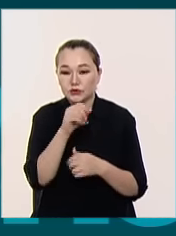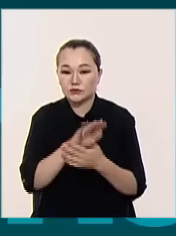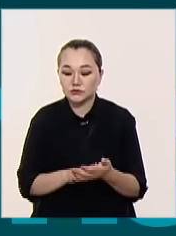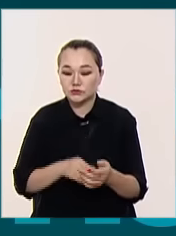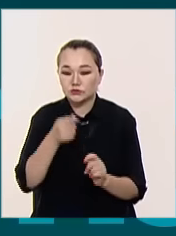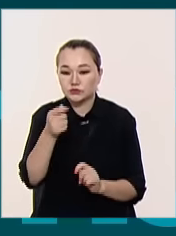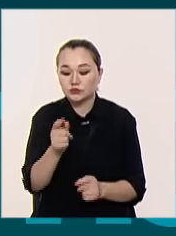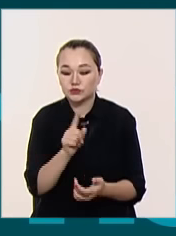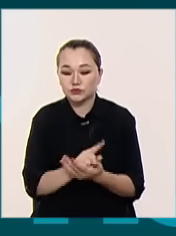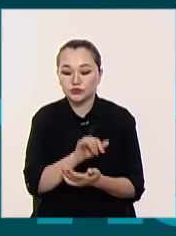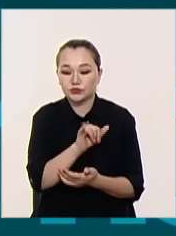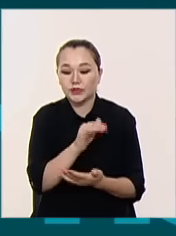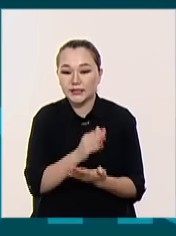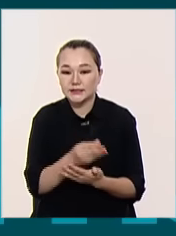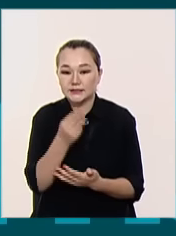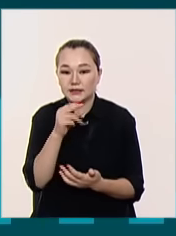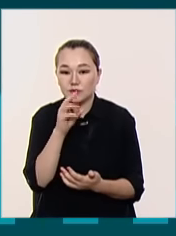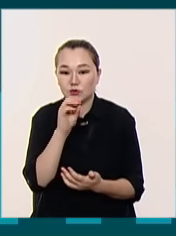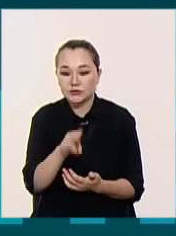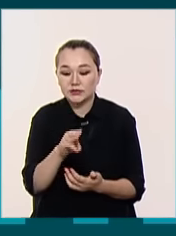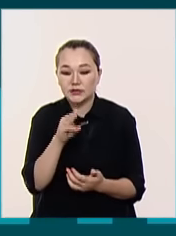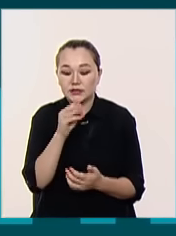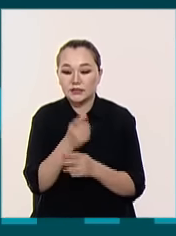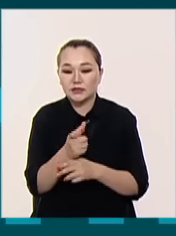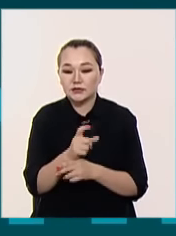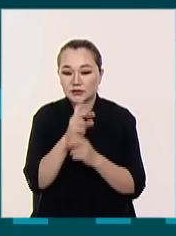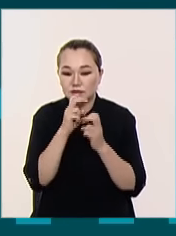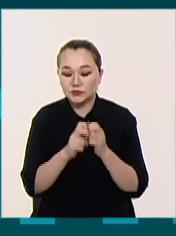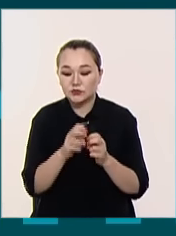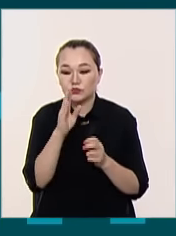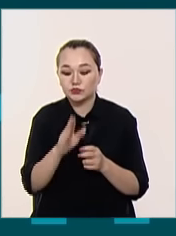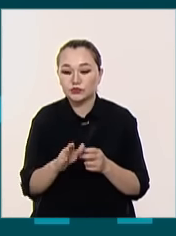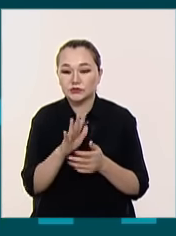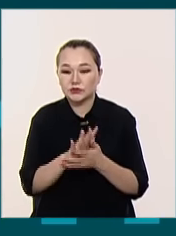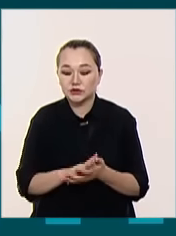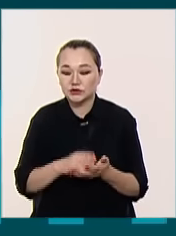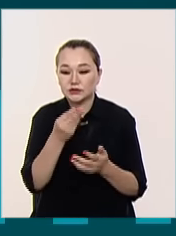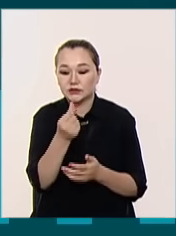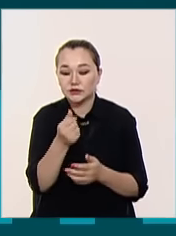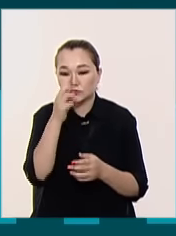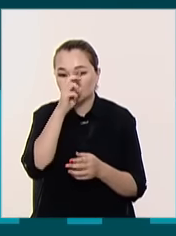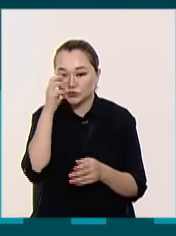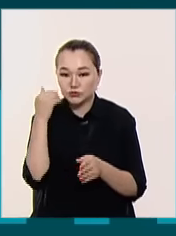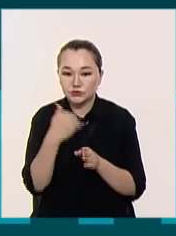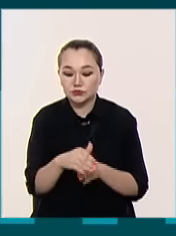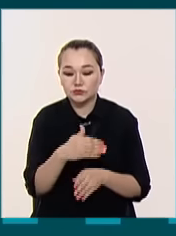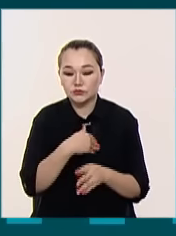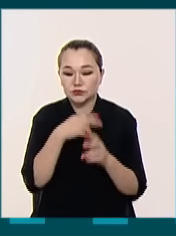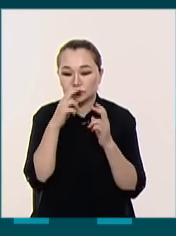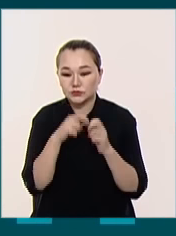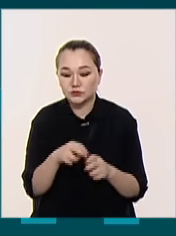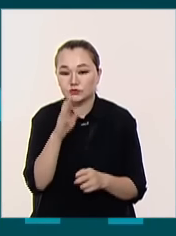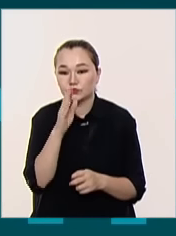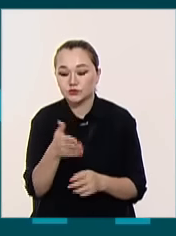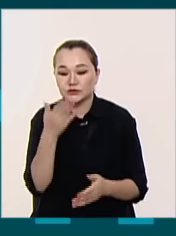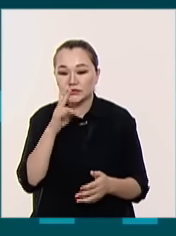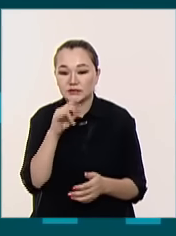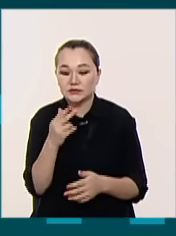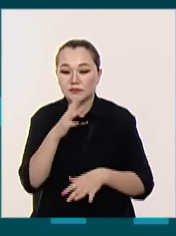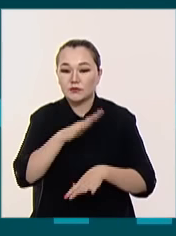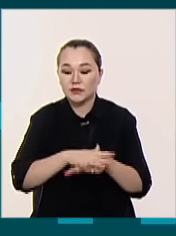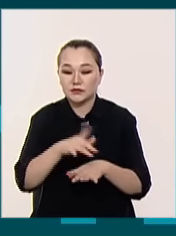беруі қажет. Депозиттерді кепілдендіру қоры оны қарастырады. Ары қарай бұл ақша бюджеттен бөлінетін болса, біз қараймыз. Ал егер Ұлттық банктен